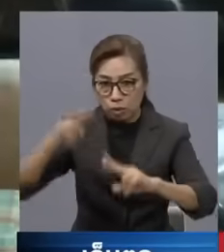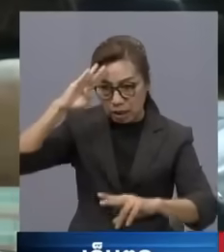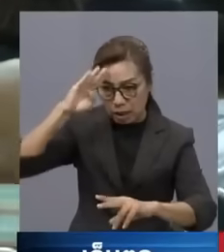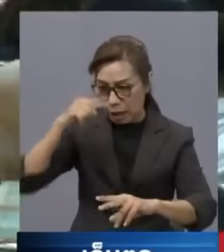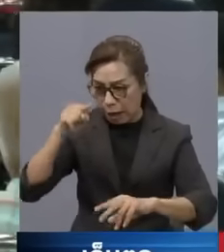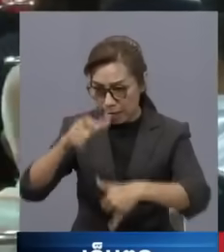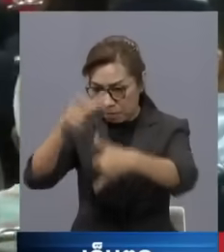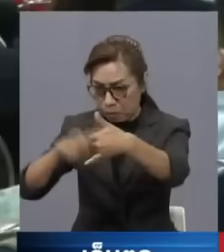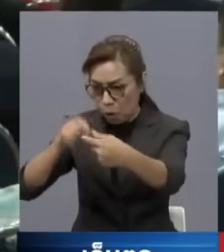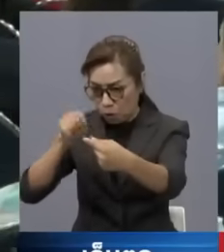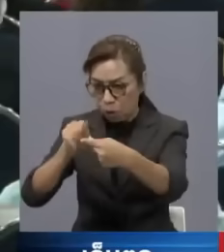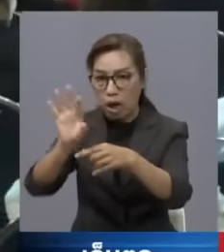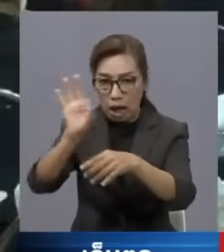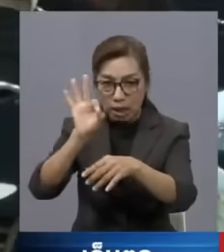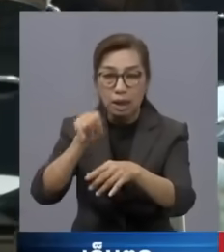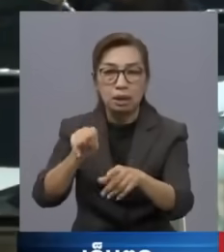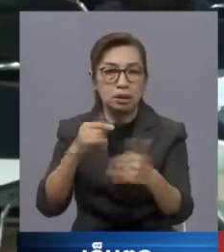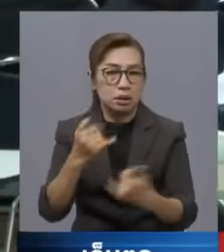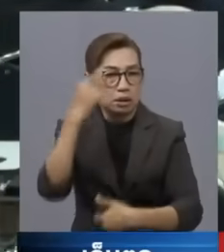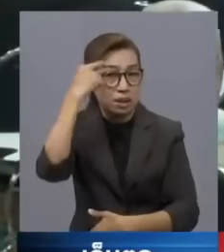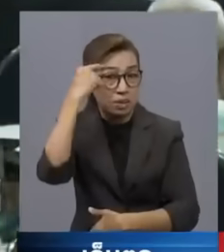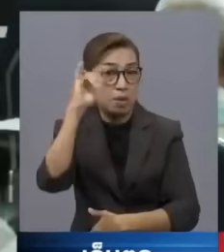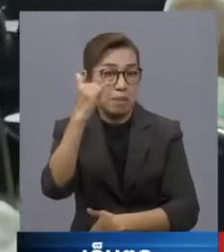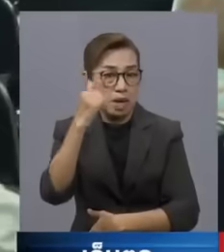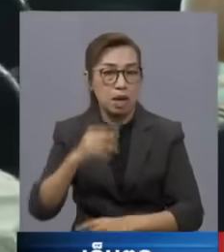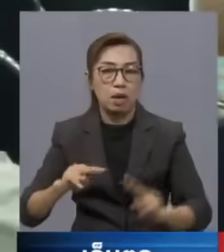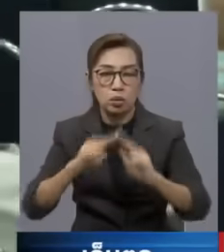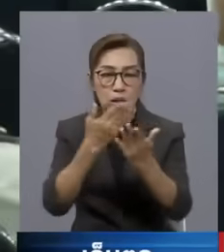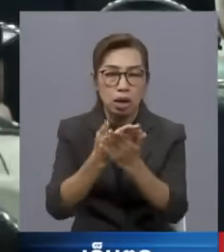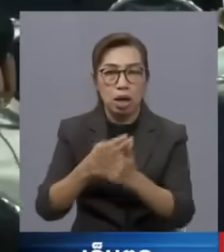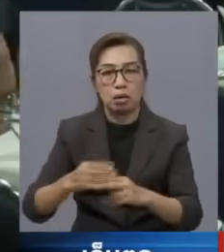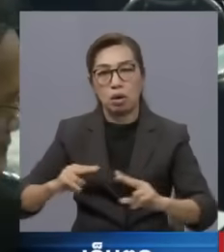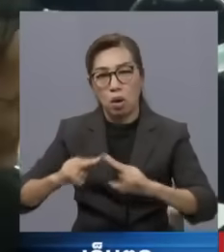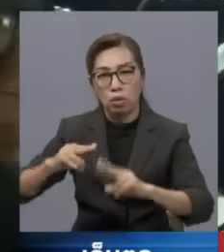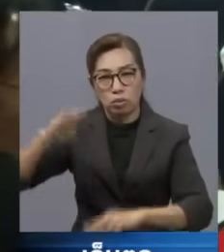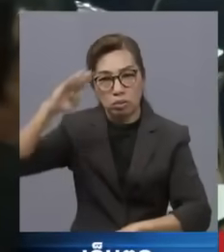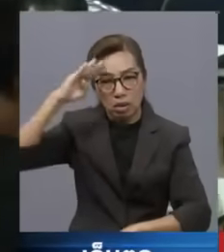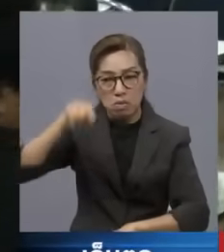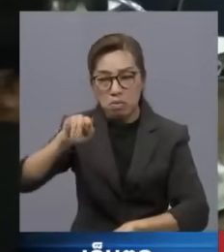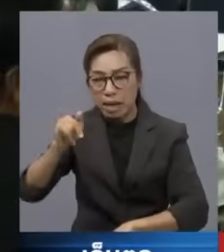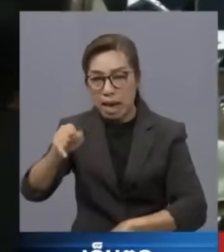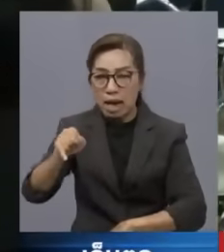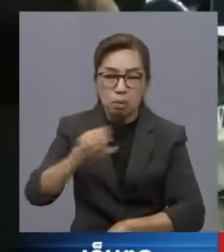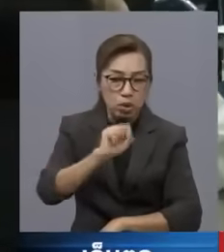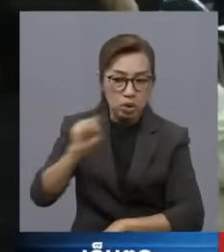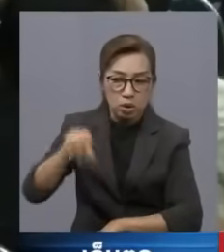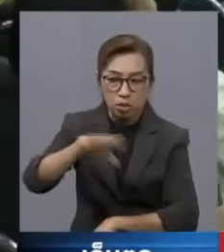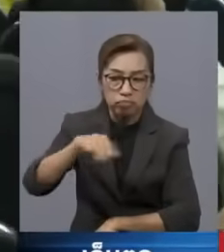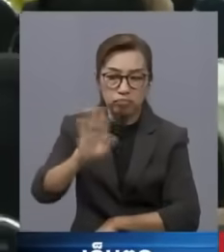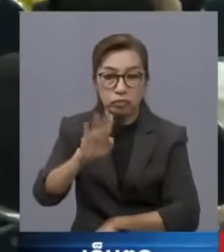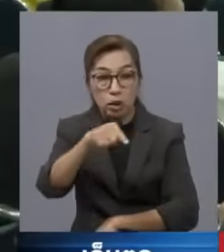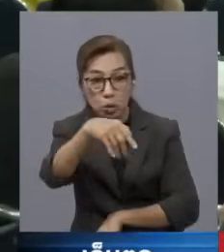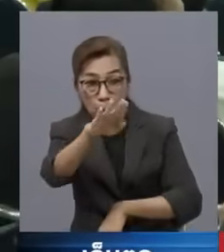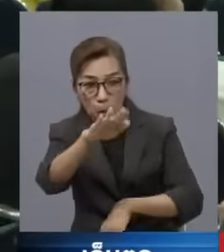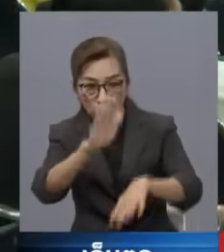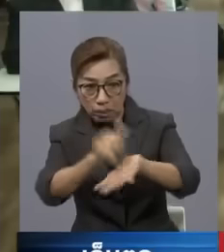ซึ่งก็หมายการกันว่าคาดการณ์กันว่าอาจจะเป็นโควต้าคนนอกหรือเปล่าไปดึงคนที่มีฝีมือชื่อชั้นสร้าง